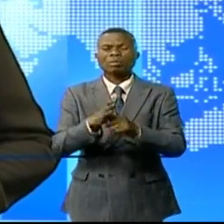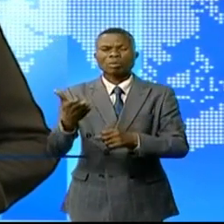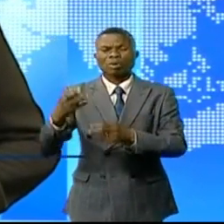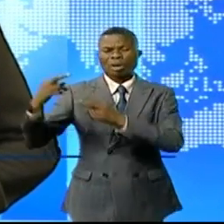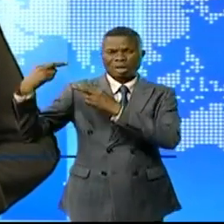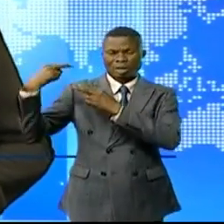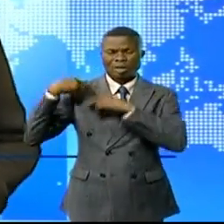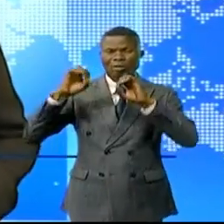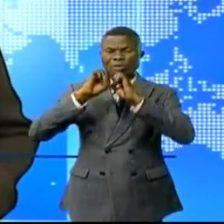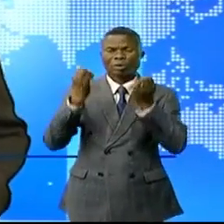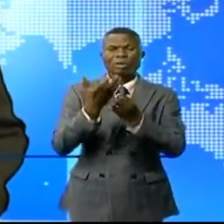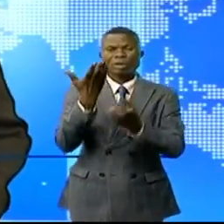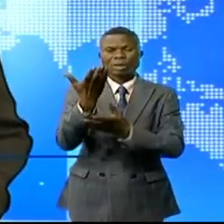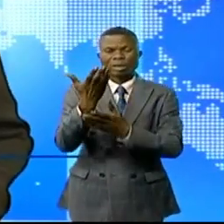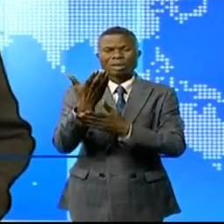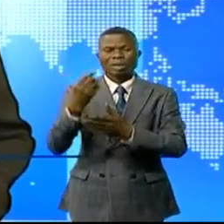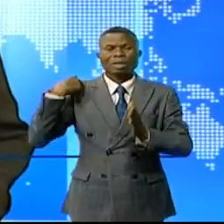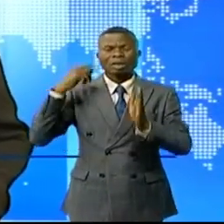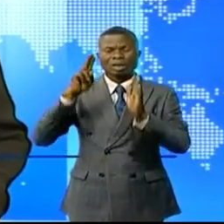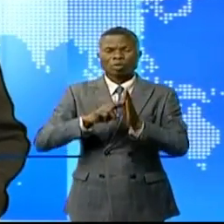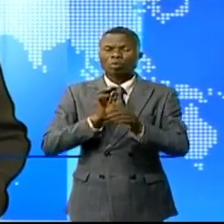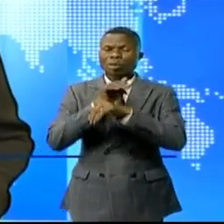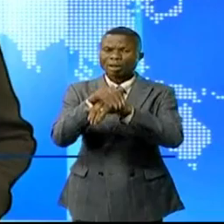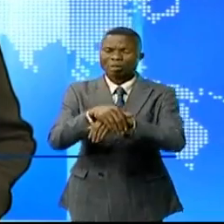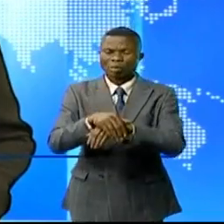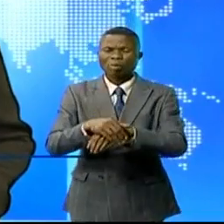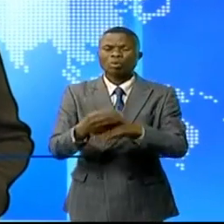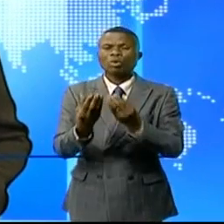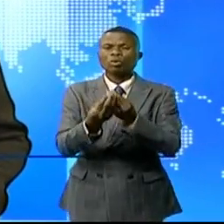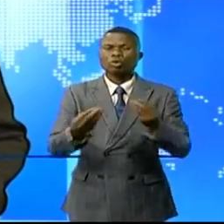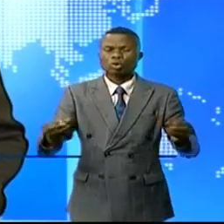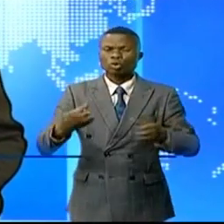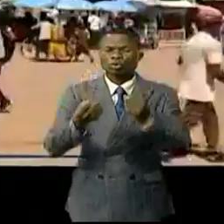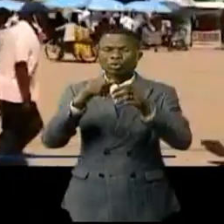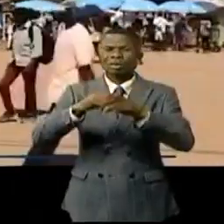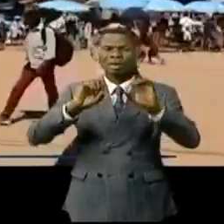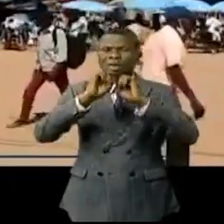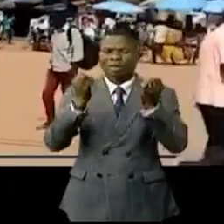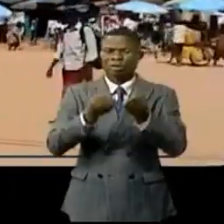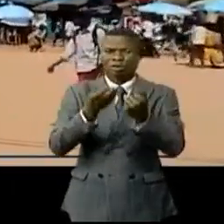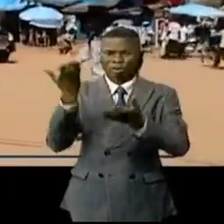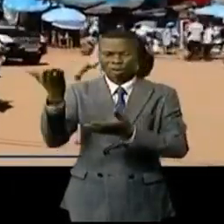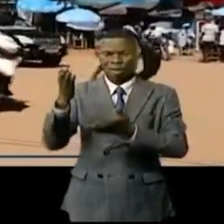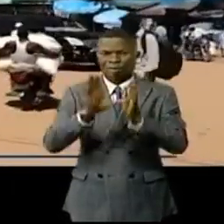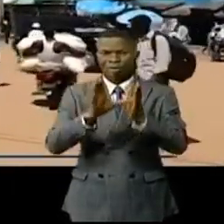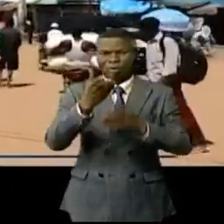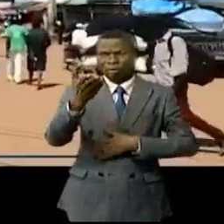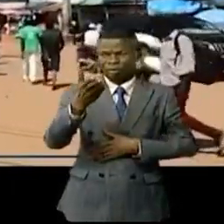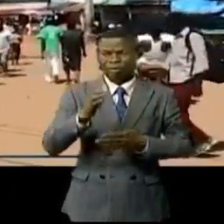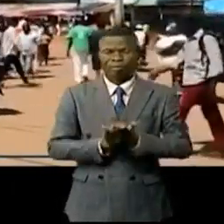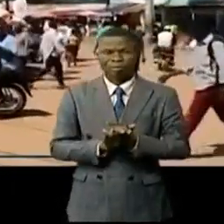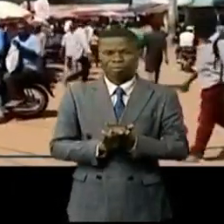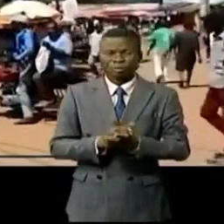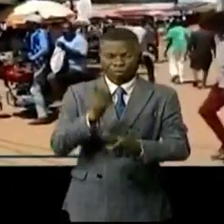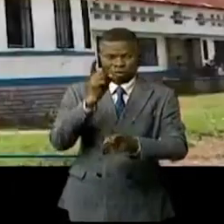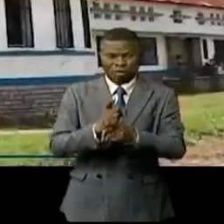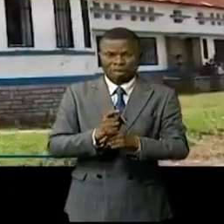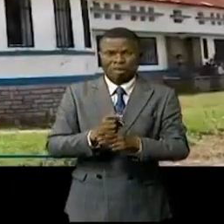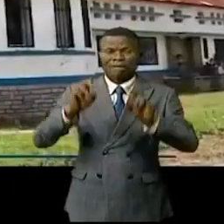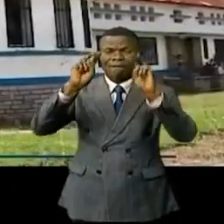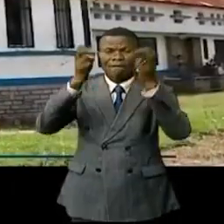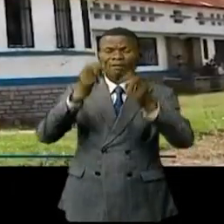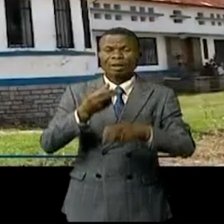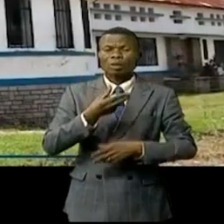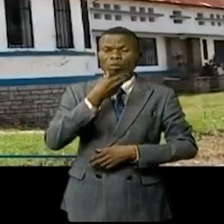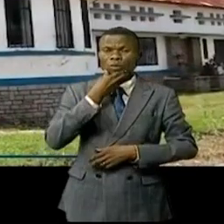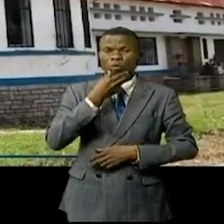appellent à l'intervention du gouvernement. Robert Ndaichi-Sensei, notre envoyé spécial. La population du Kasaï oriental, précisément en Mbujimayi, pour la